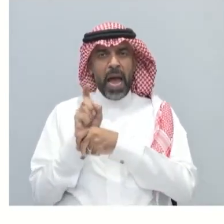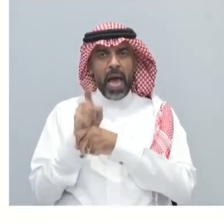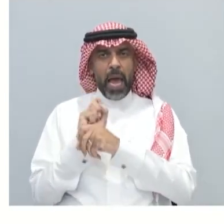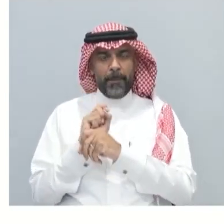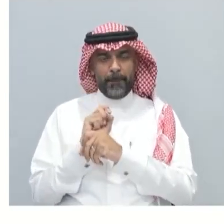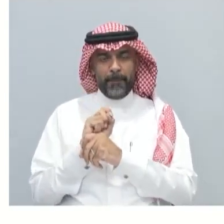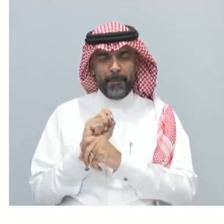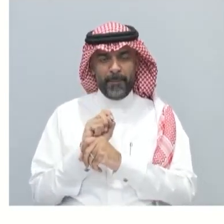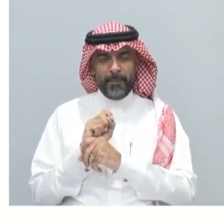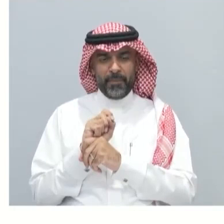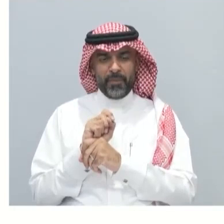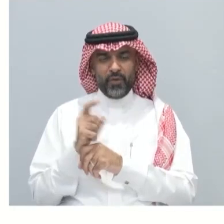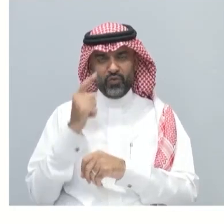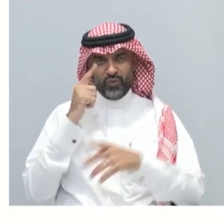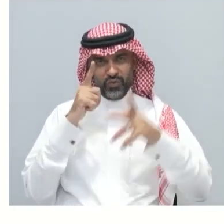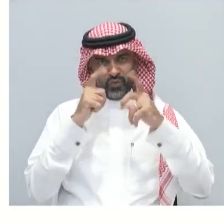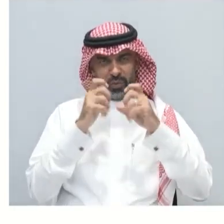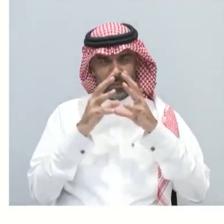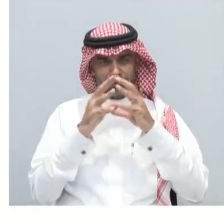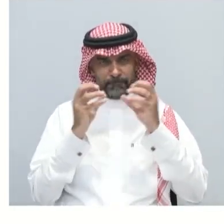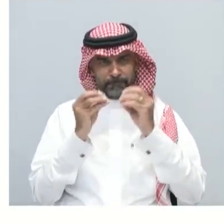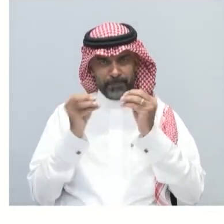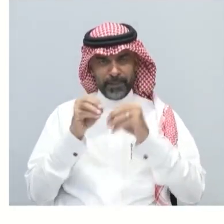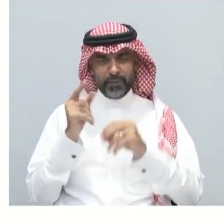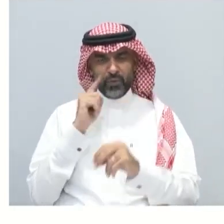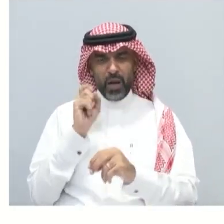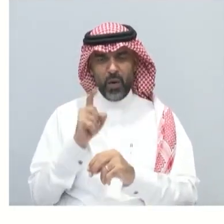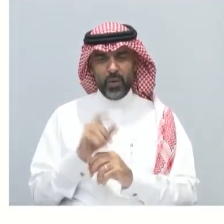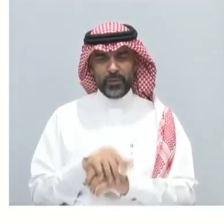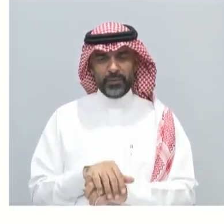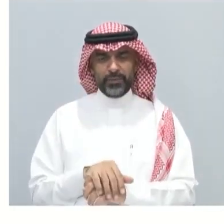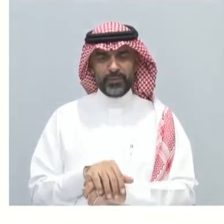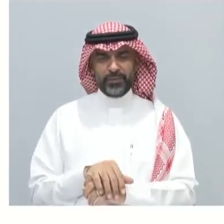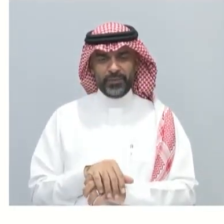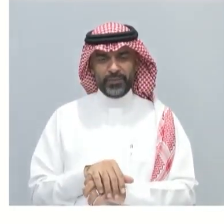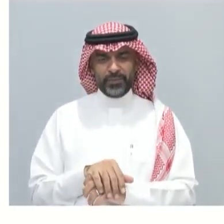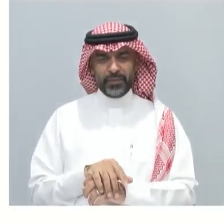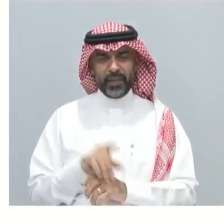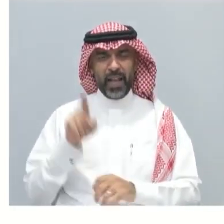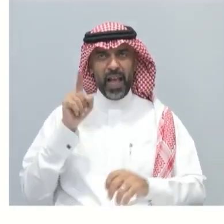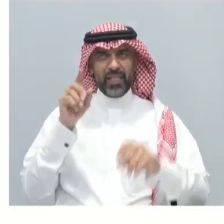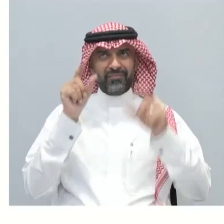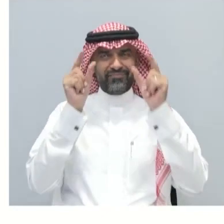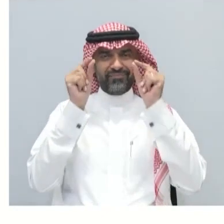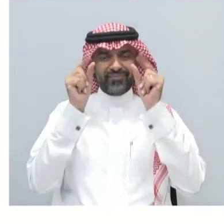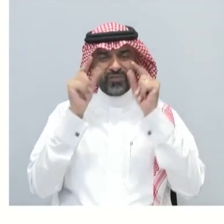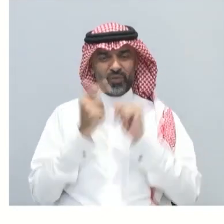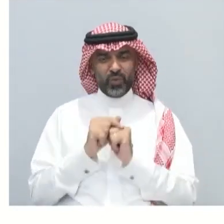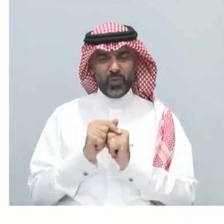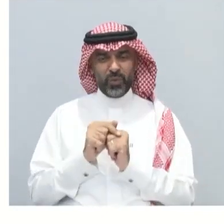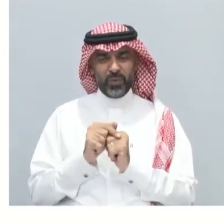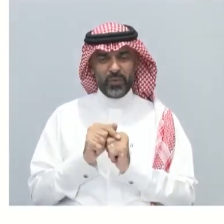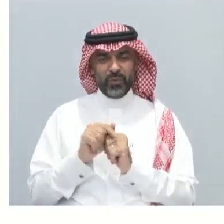الصوره تشريح للعقارب نجد ان العقارب هنا في هذه المنطقه منطقه الراس